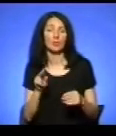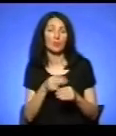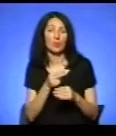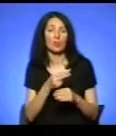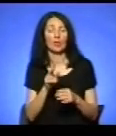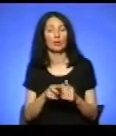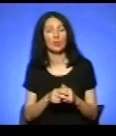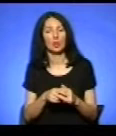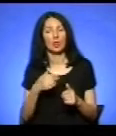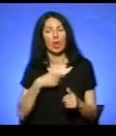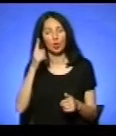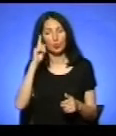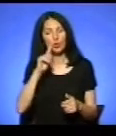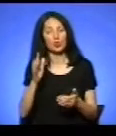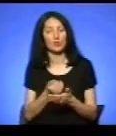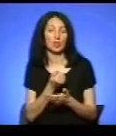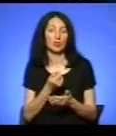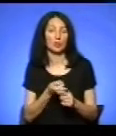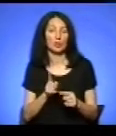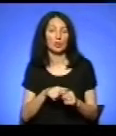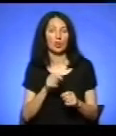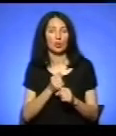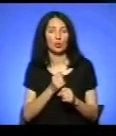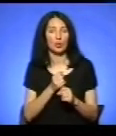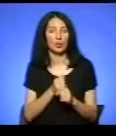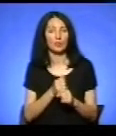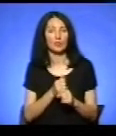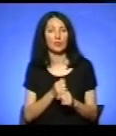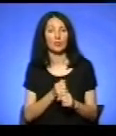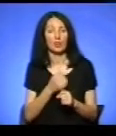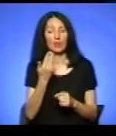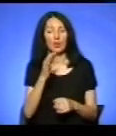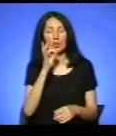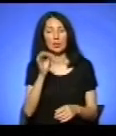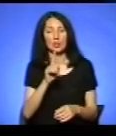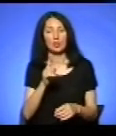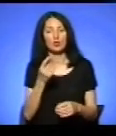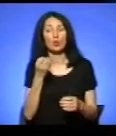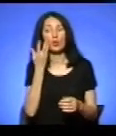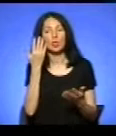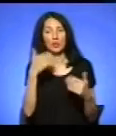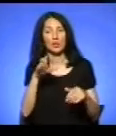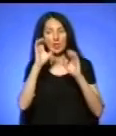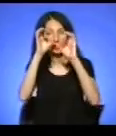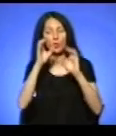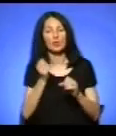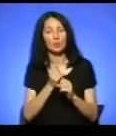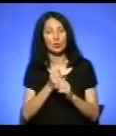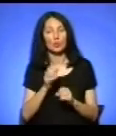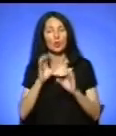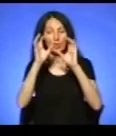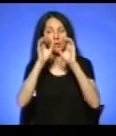вони встигнуться зробити. Будемо сподіватися, що вони встигнуть. Ви сказали, що от коли вже закон запрацює, реформа